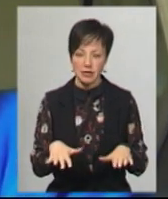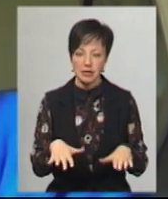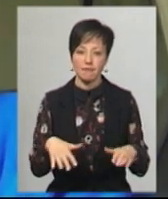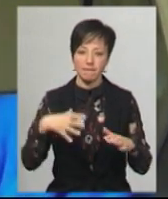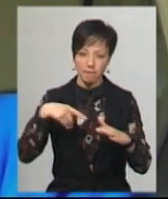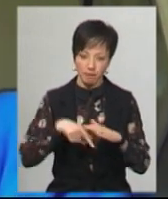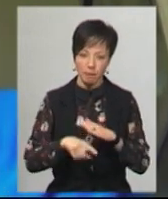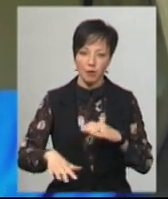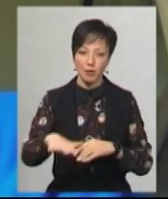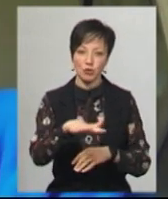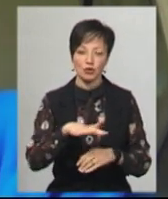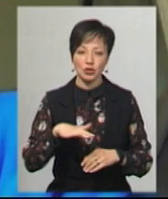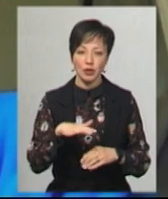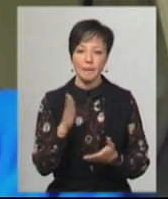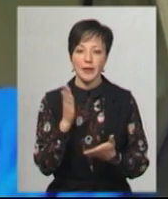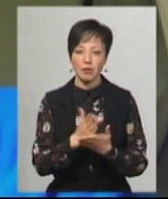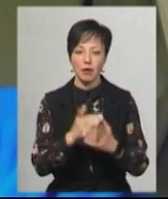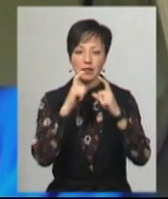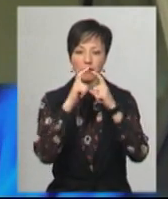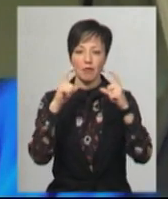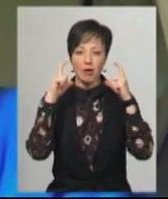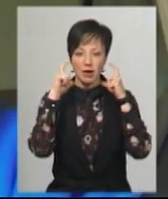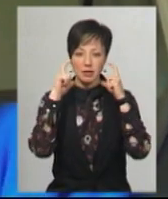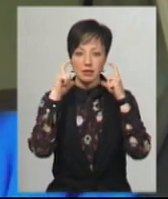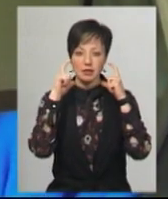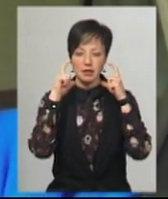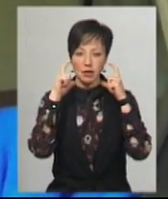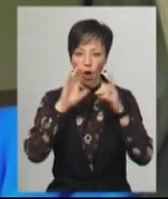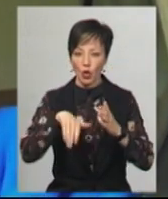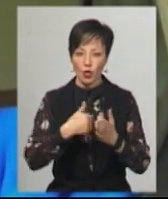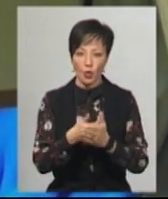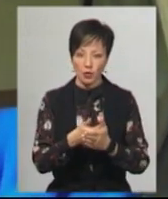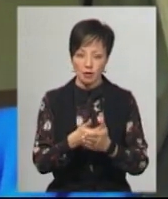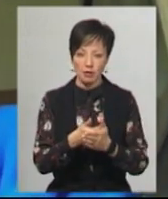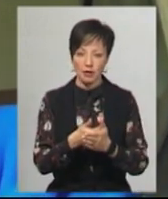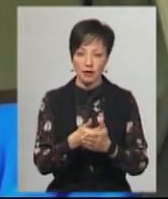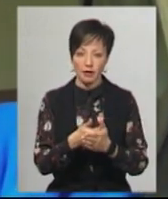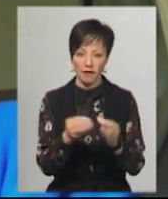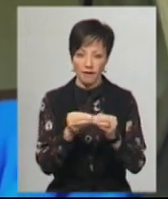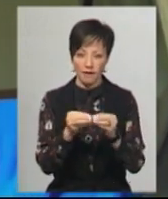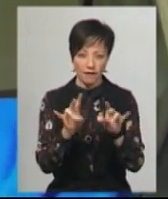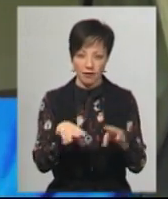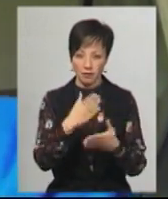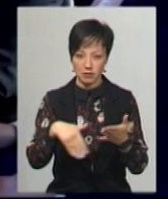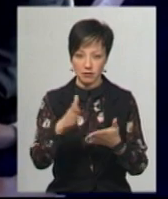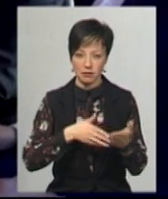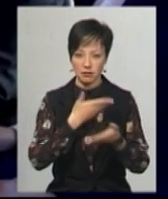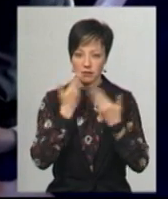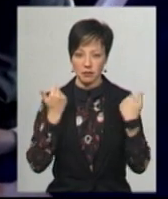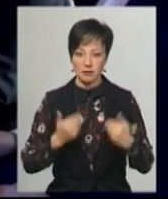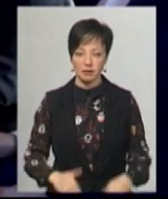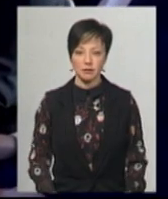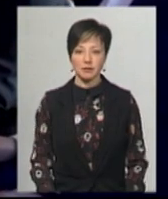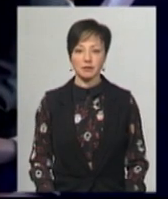в приміщенні, перебувати в масці до сих пір ще не скасований у нас.